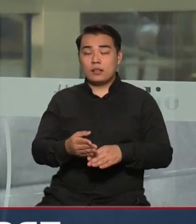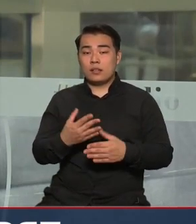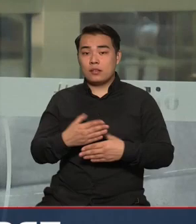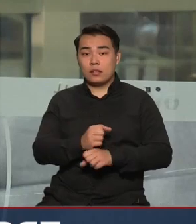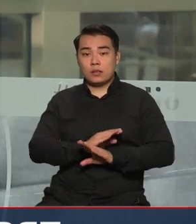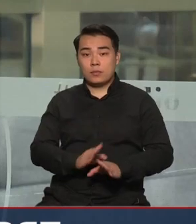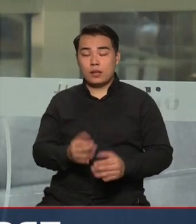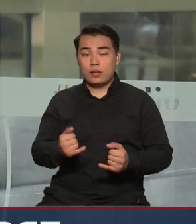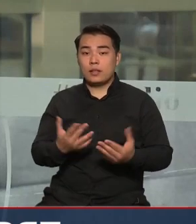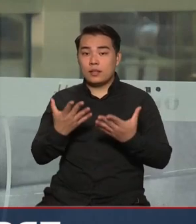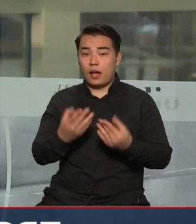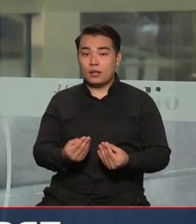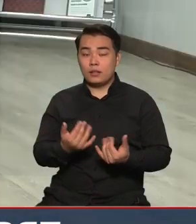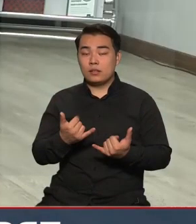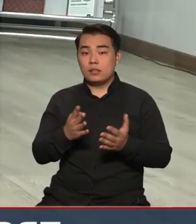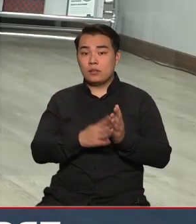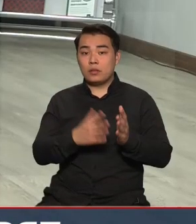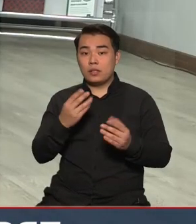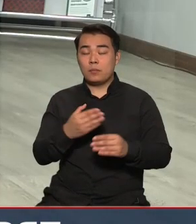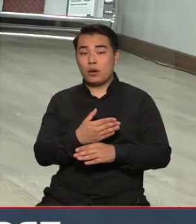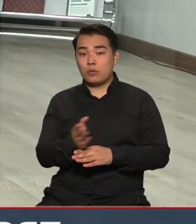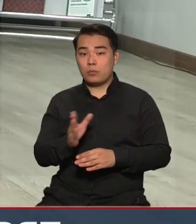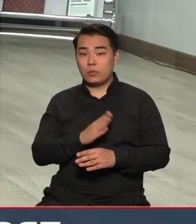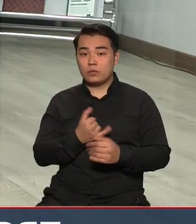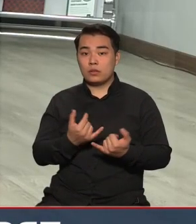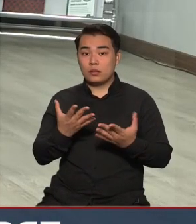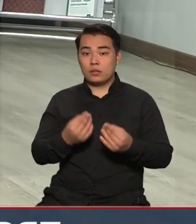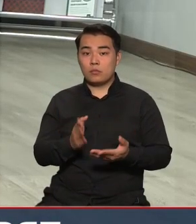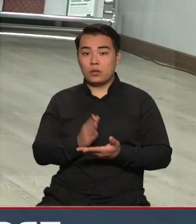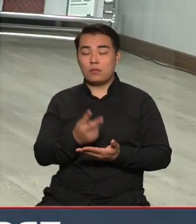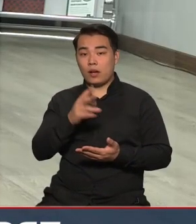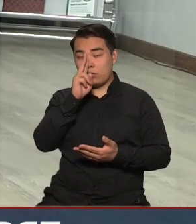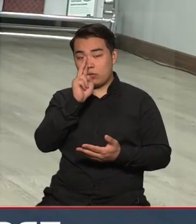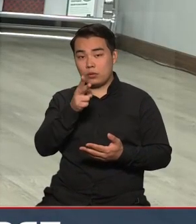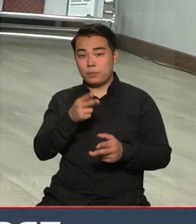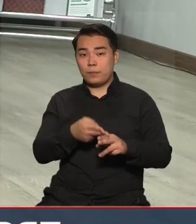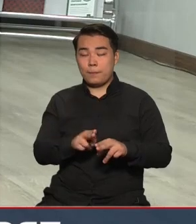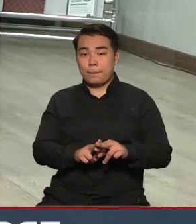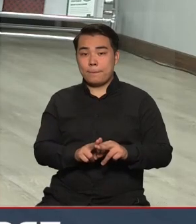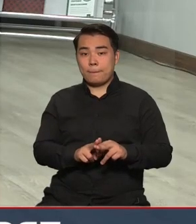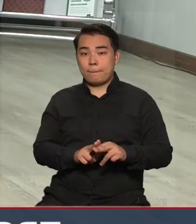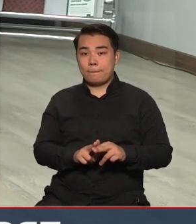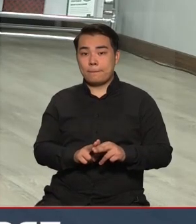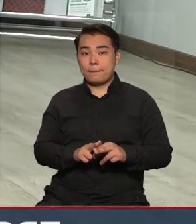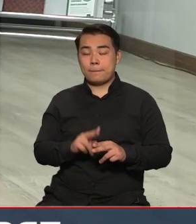погашается, с даты, вот, например, 90 дней прошло, с даты с него там 2 года кредитор сам занимается